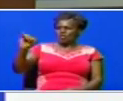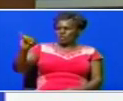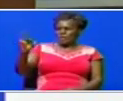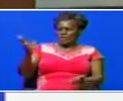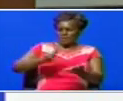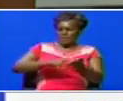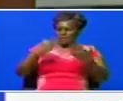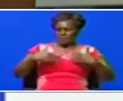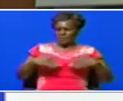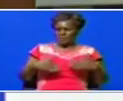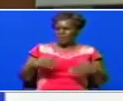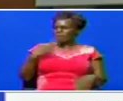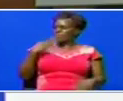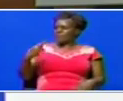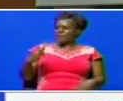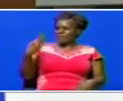registered voters,